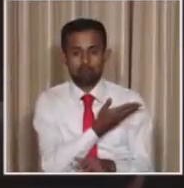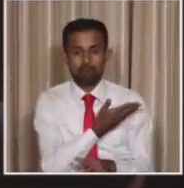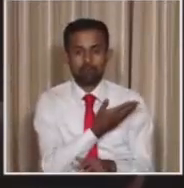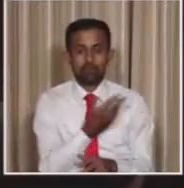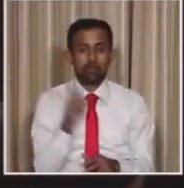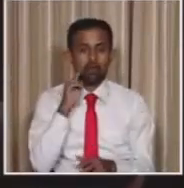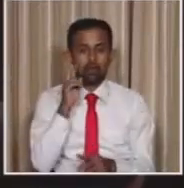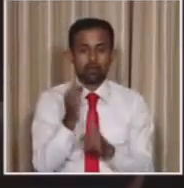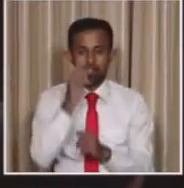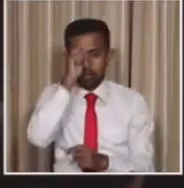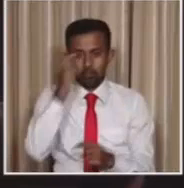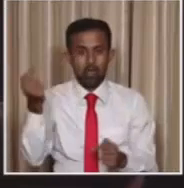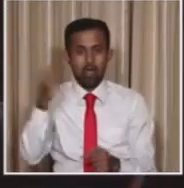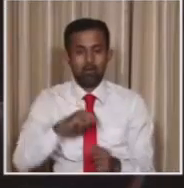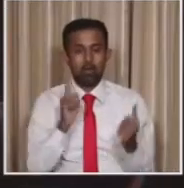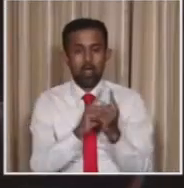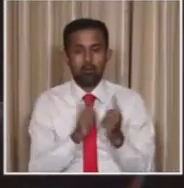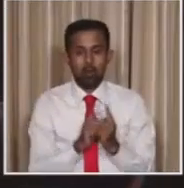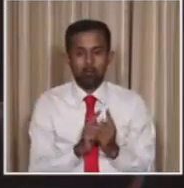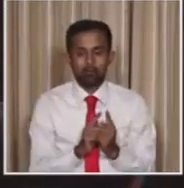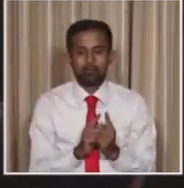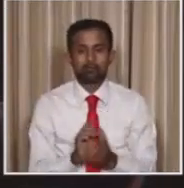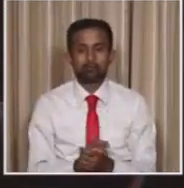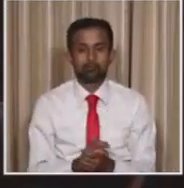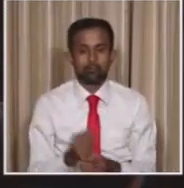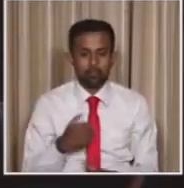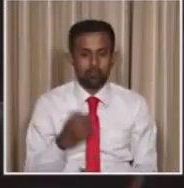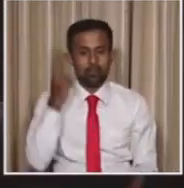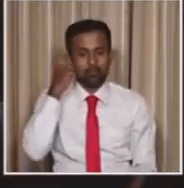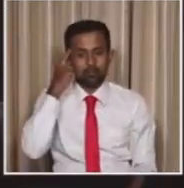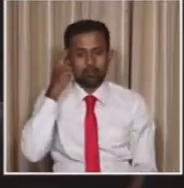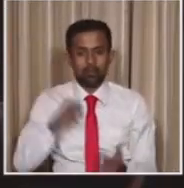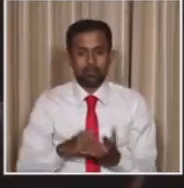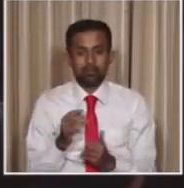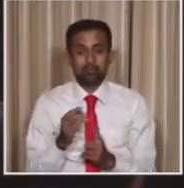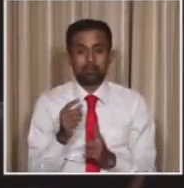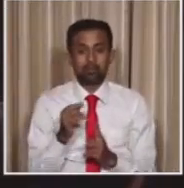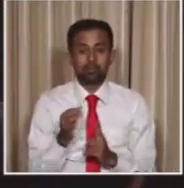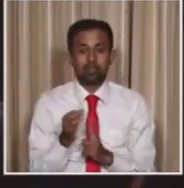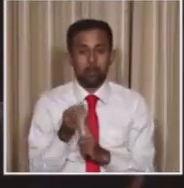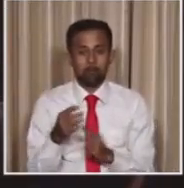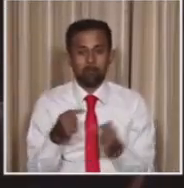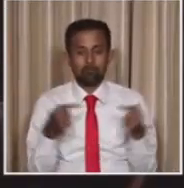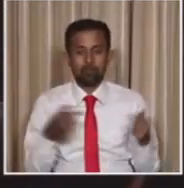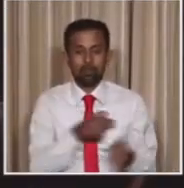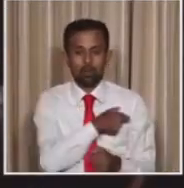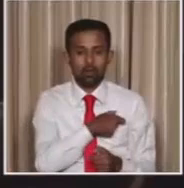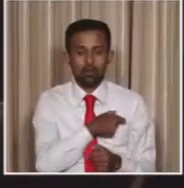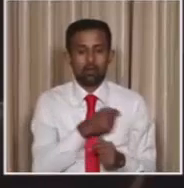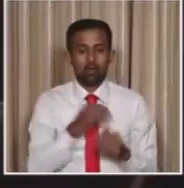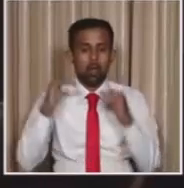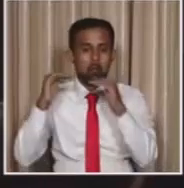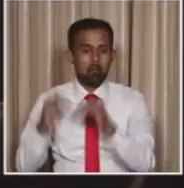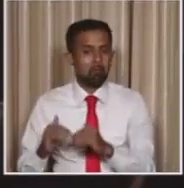රනිල් මහත්තයා ජනාධිපතිතුමා ආවම හම්බෙන්න. ඒ නිසා මං හිතන්නේ දැන් සජිත් ඇමතුමා සජිත් විපක්ෂ නායකතුමාගේ බහින කලාව